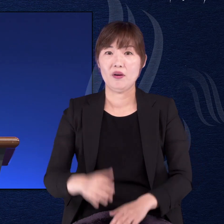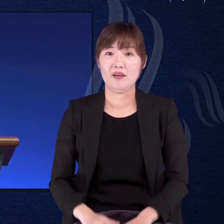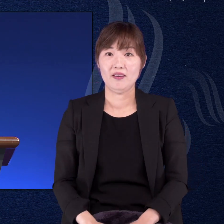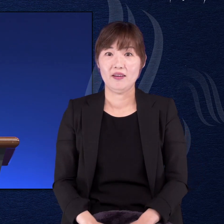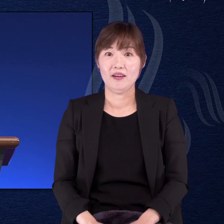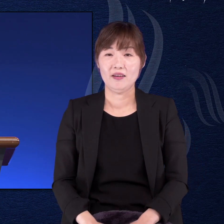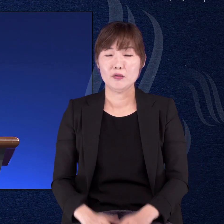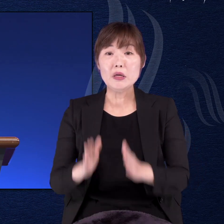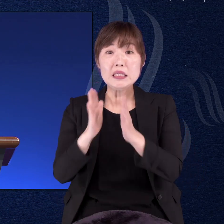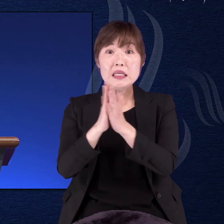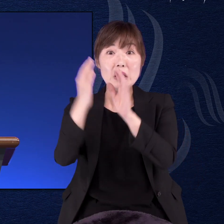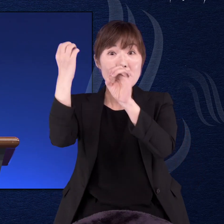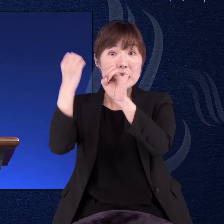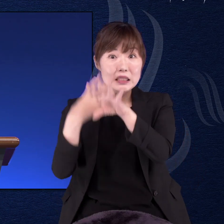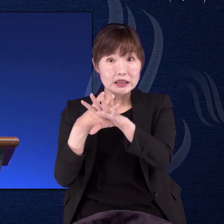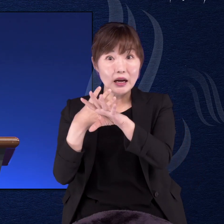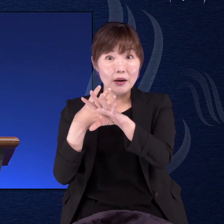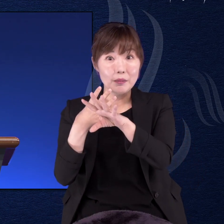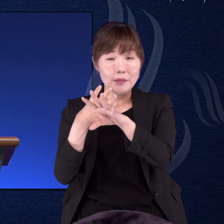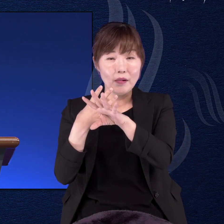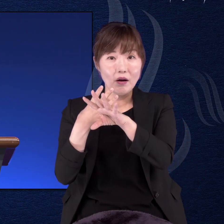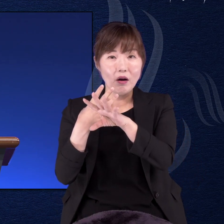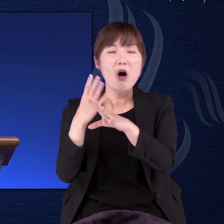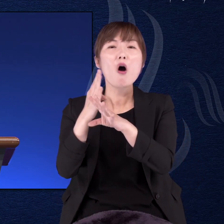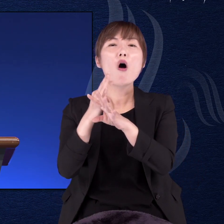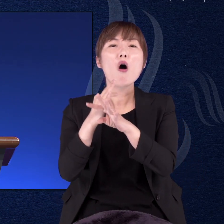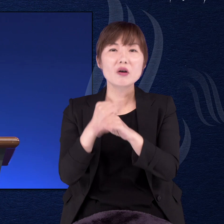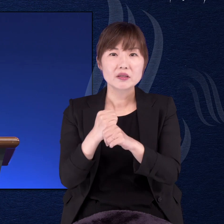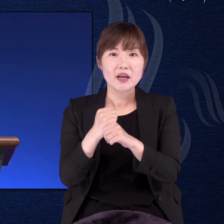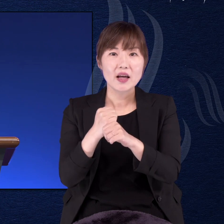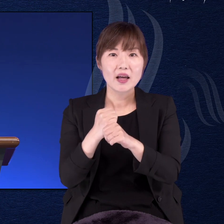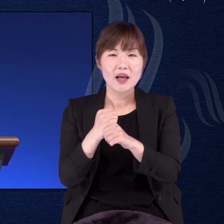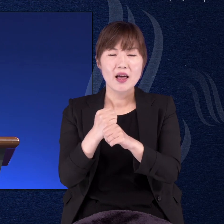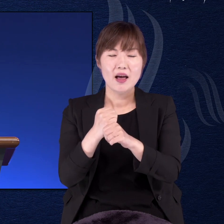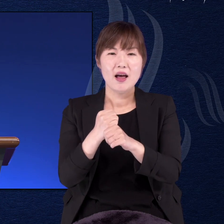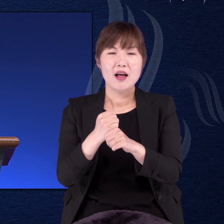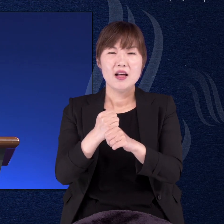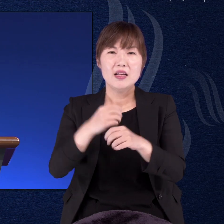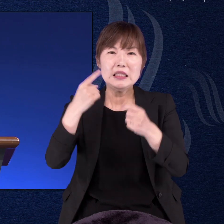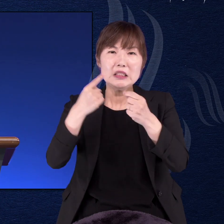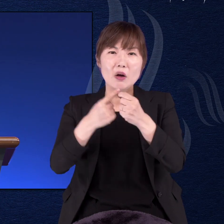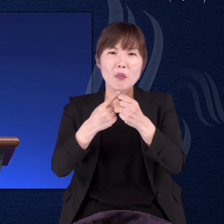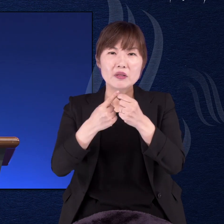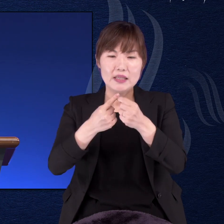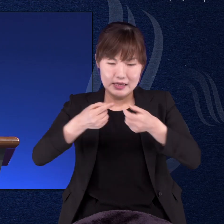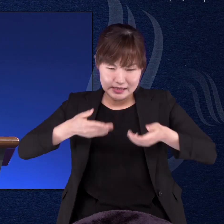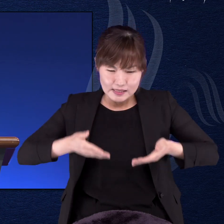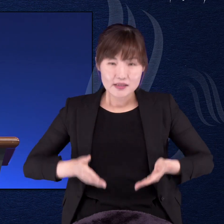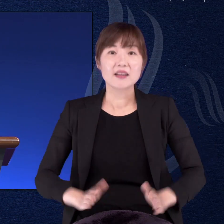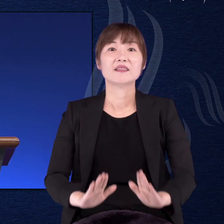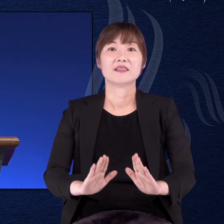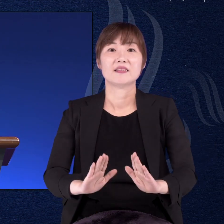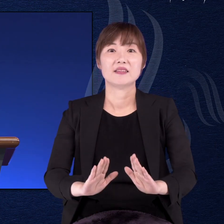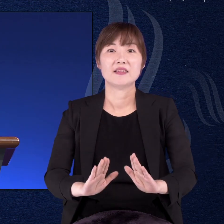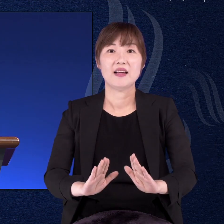갖게 되는 임신하는 거였습니다. 그래서 첫 아이를 갖게 되었는데 아이가 태어나고 나서는